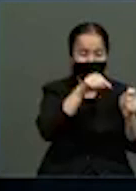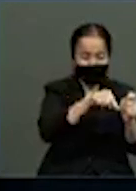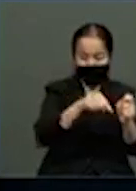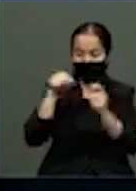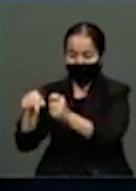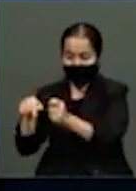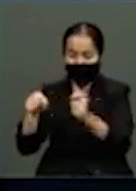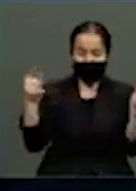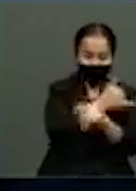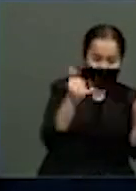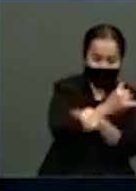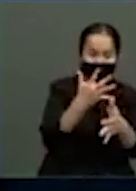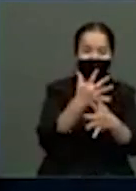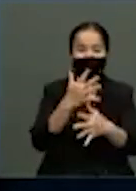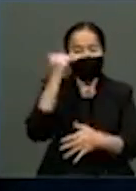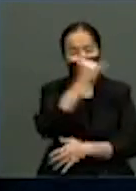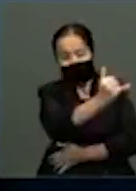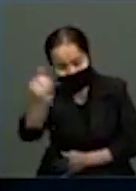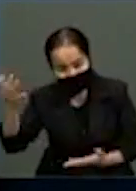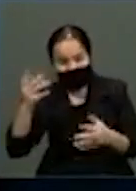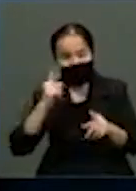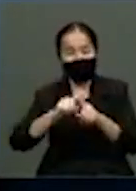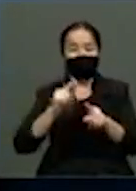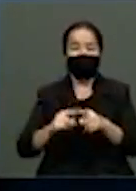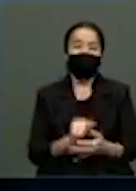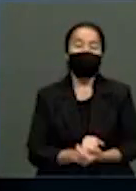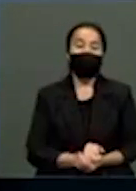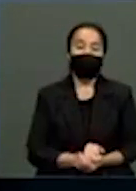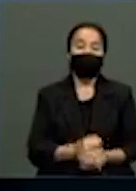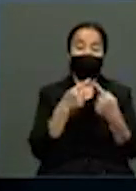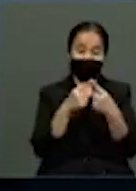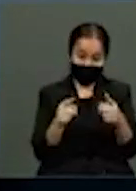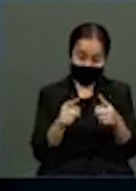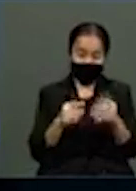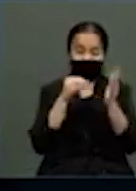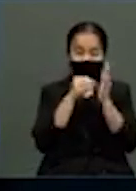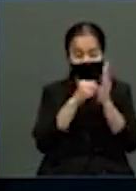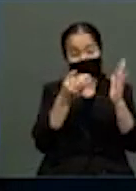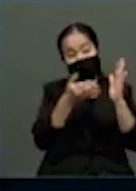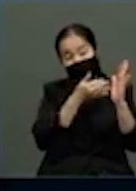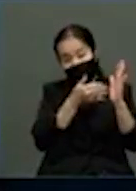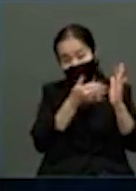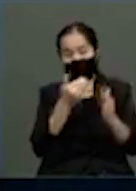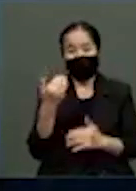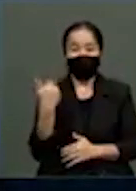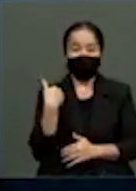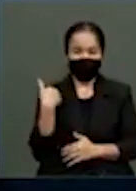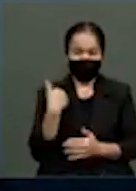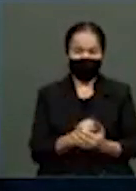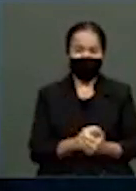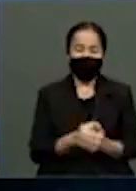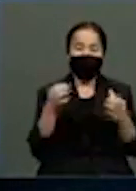สัญจรของพี่น้องประชาชนไปได้ทุกที่แต่ว่าในกรุงเทพตะวันออกก็ยังมีกลุ่มที่